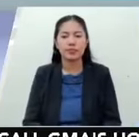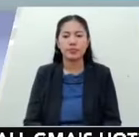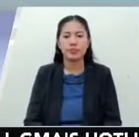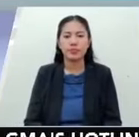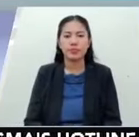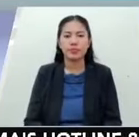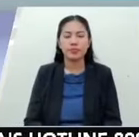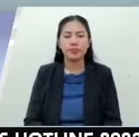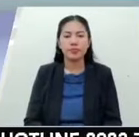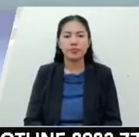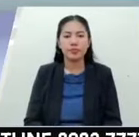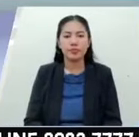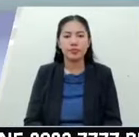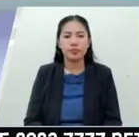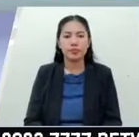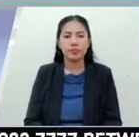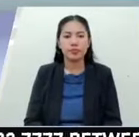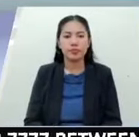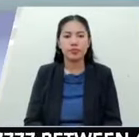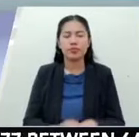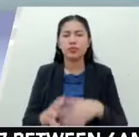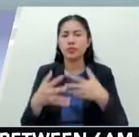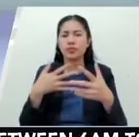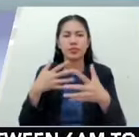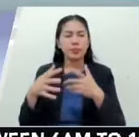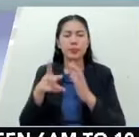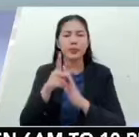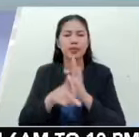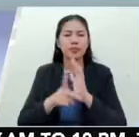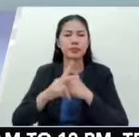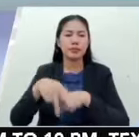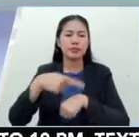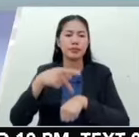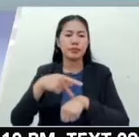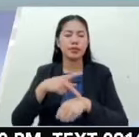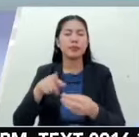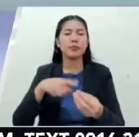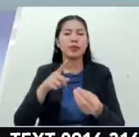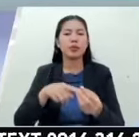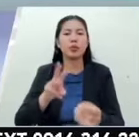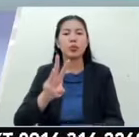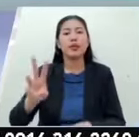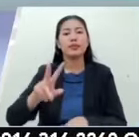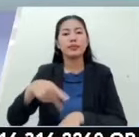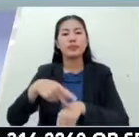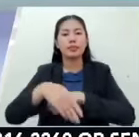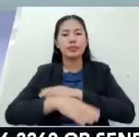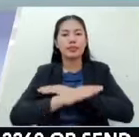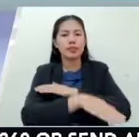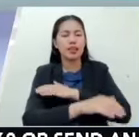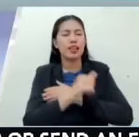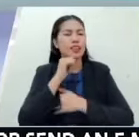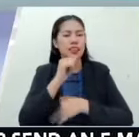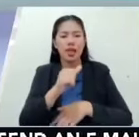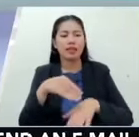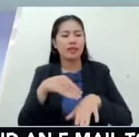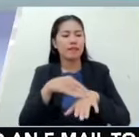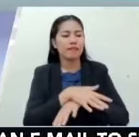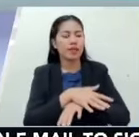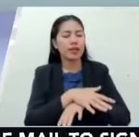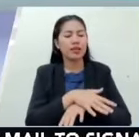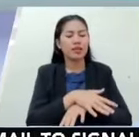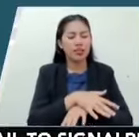Ano man ang pulisiya ng Pilipinas kaugnay sa West Philippine Sea, hindi raw ito makakaapekto sa maritime rights at territorial sovereignty ng